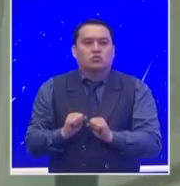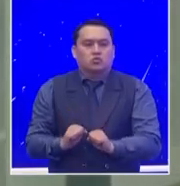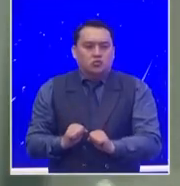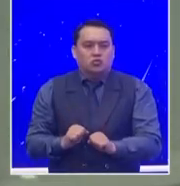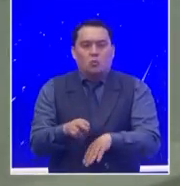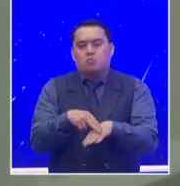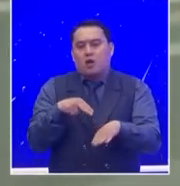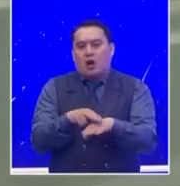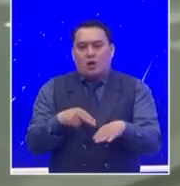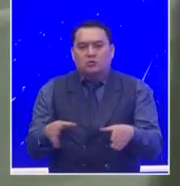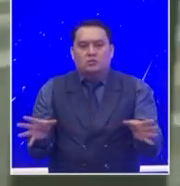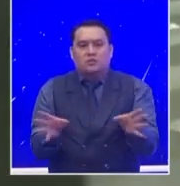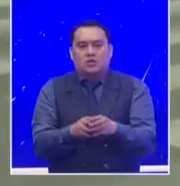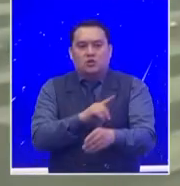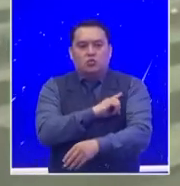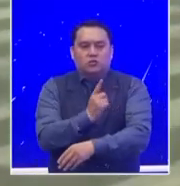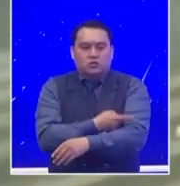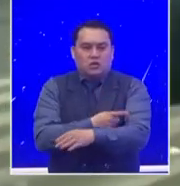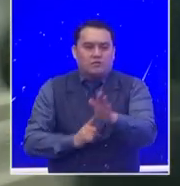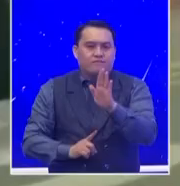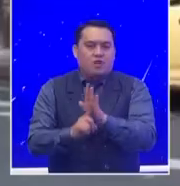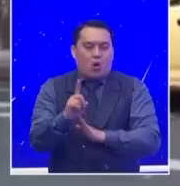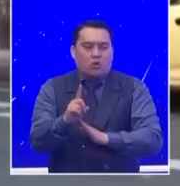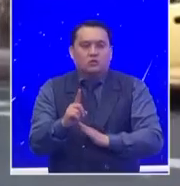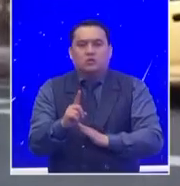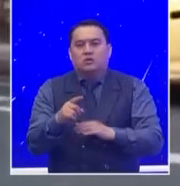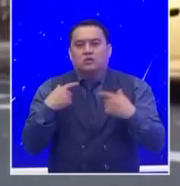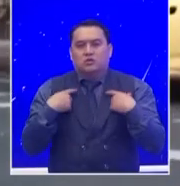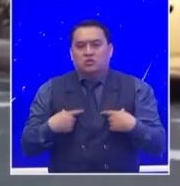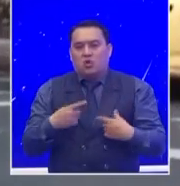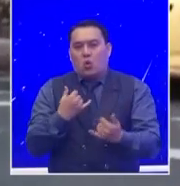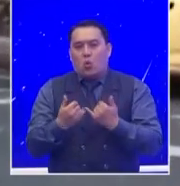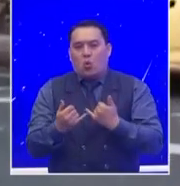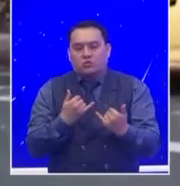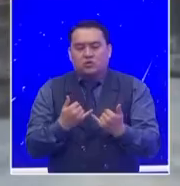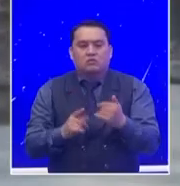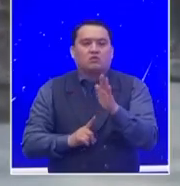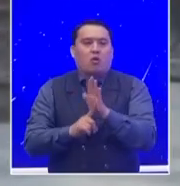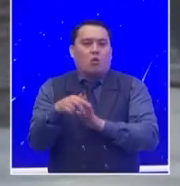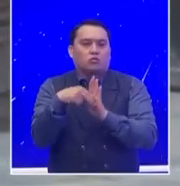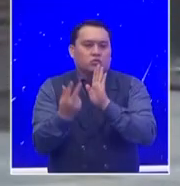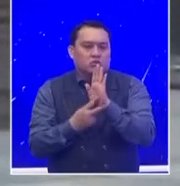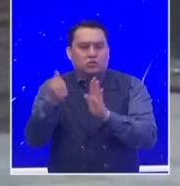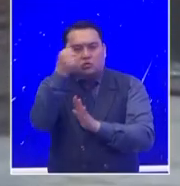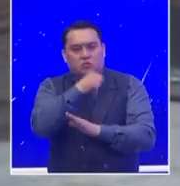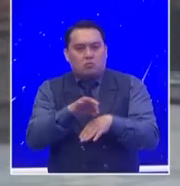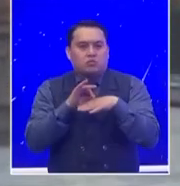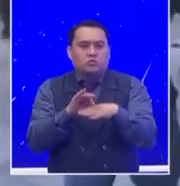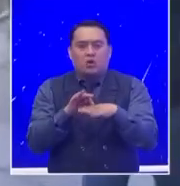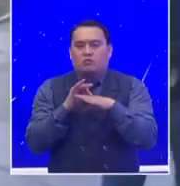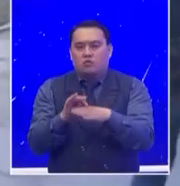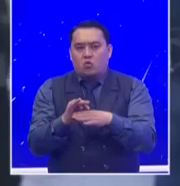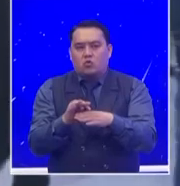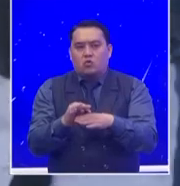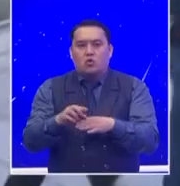тәртіп сақшылары бірлігі күшейтілген. Еске сала кетейік, сары күртешелілер елде ереуілді 2018 жылдан бері өткізуде.